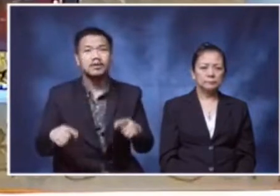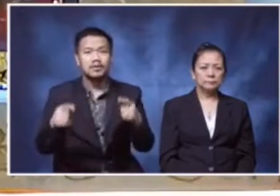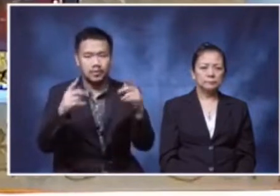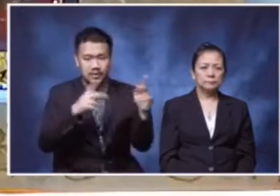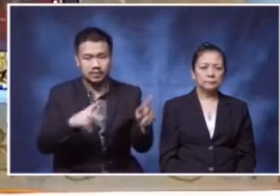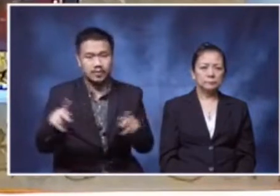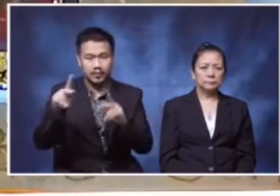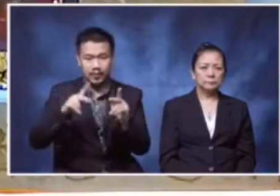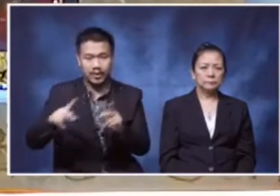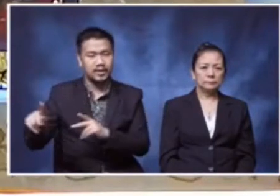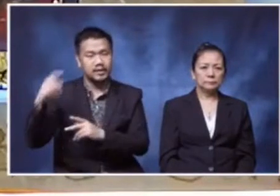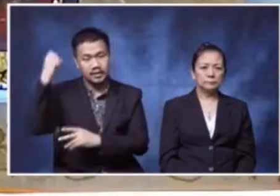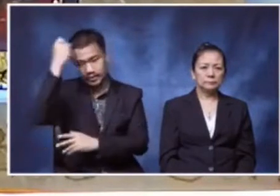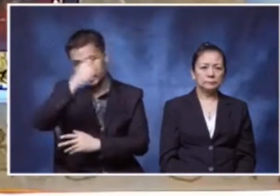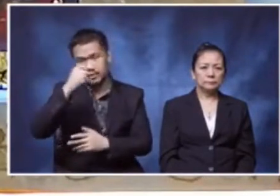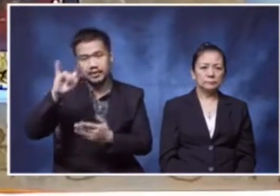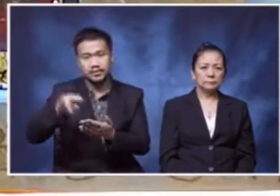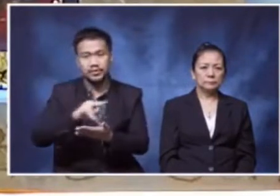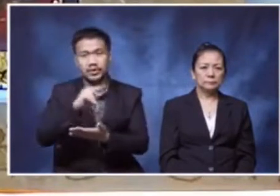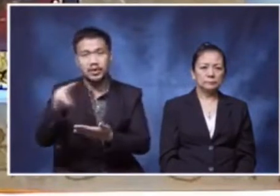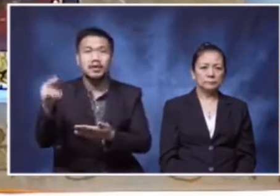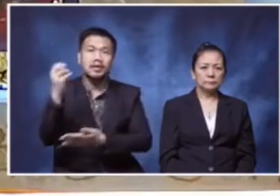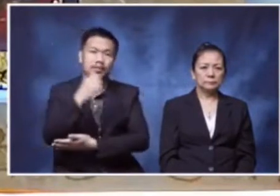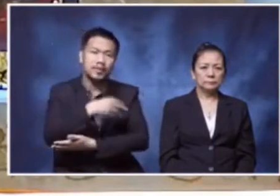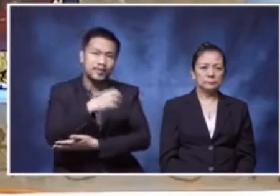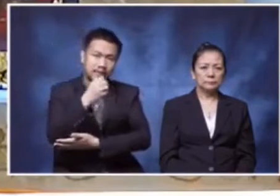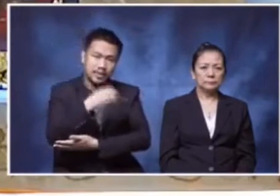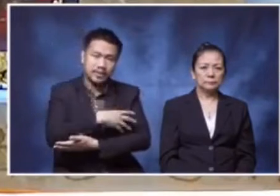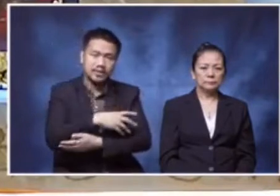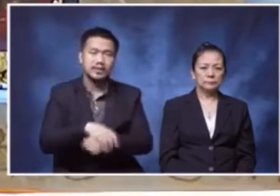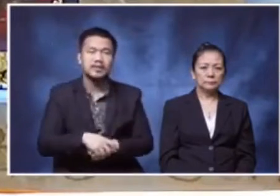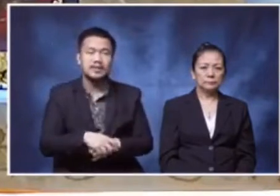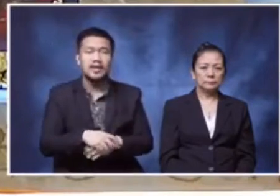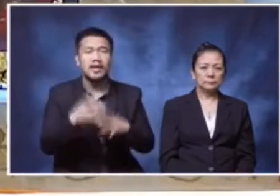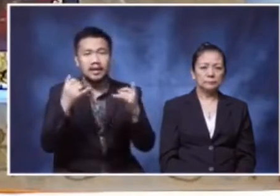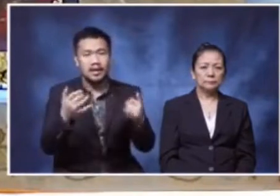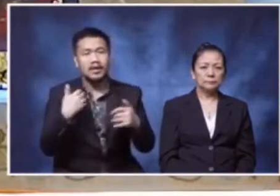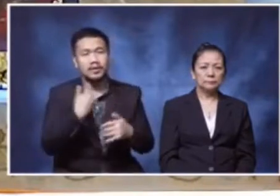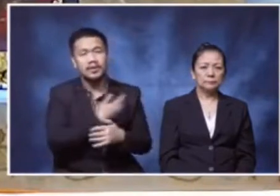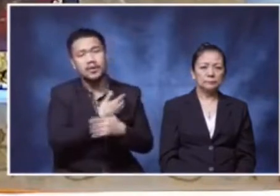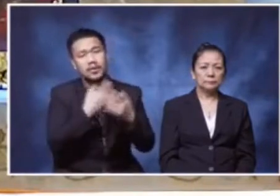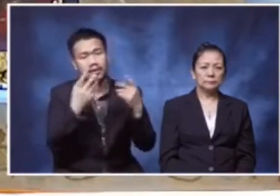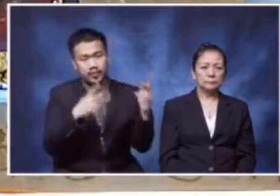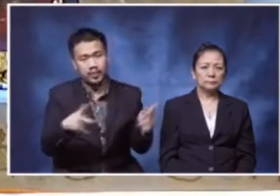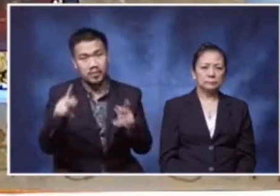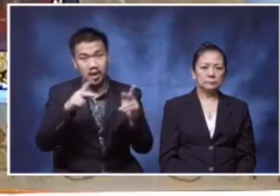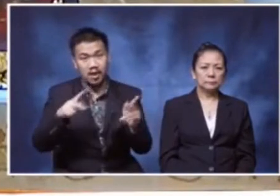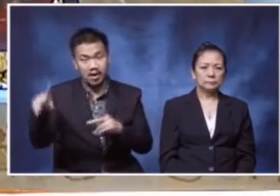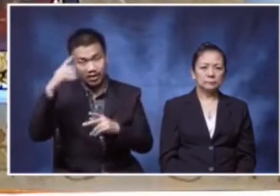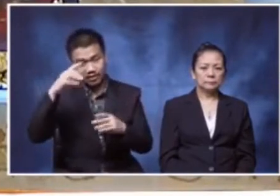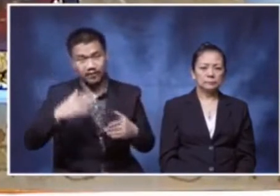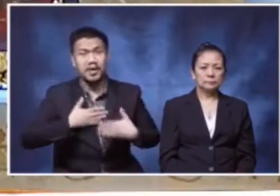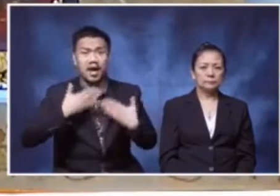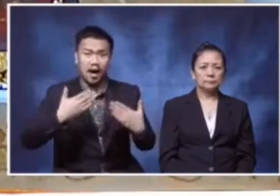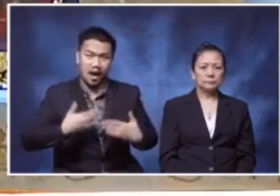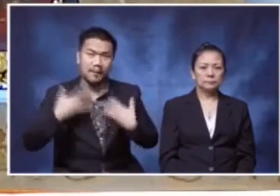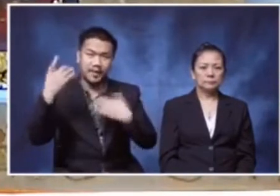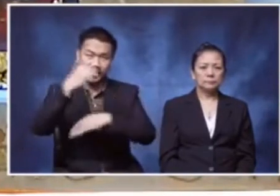ni San Juan Bautista sa Kanyang pagbibinyag. Ngayong pinaghahandaan namin ang maligayang araw ng